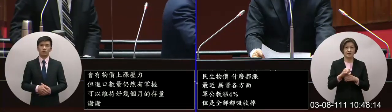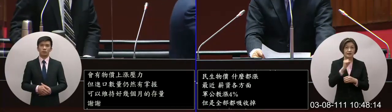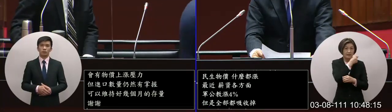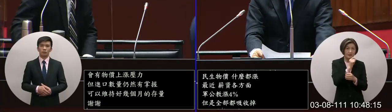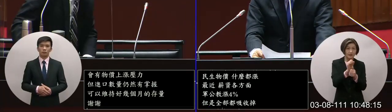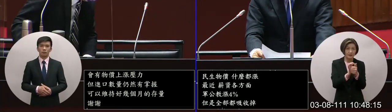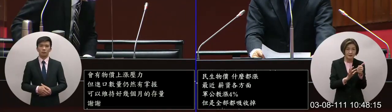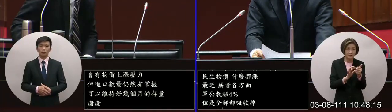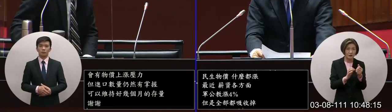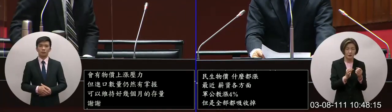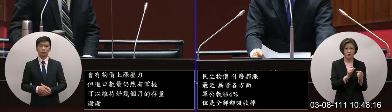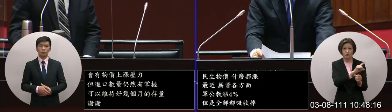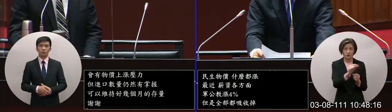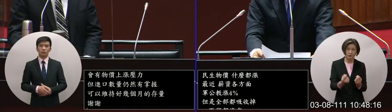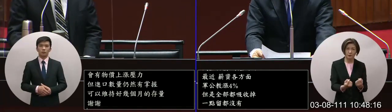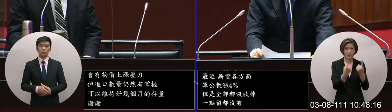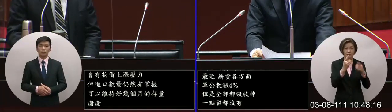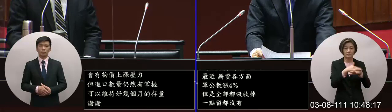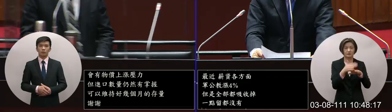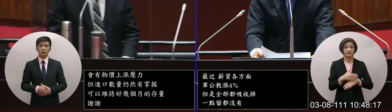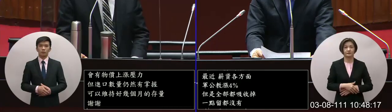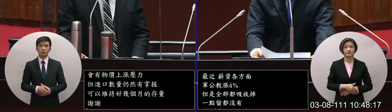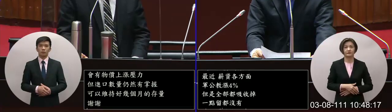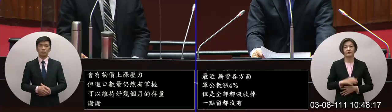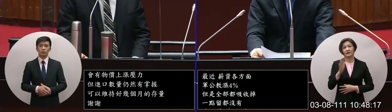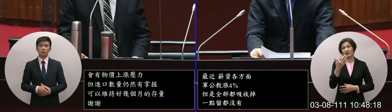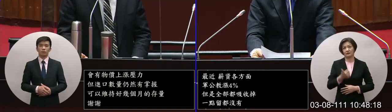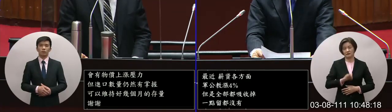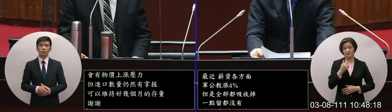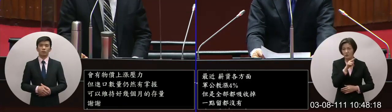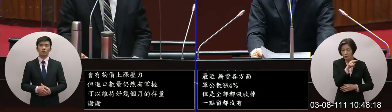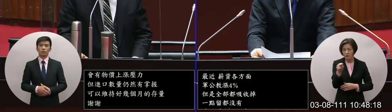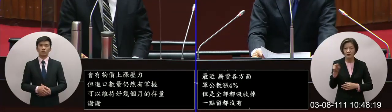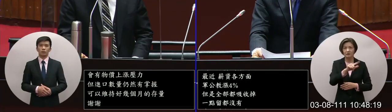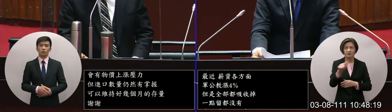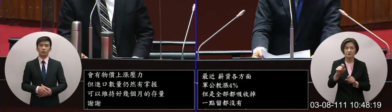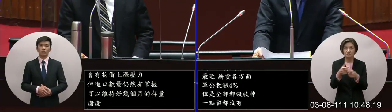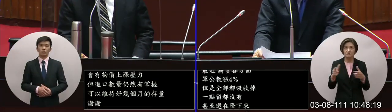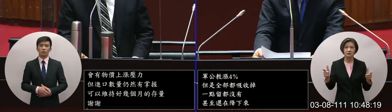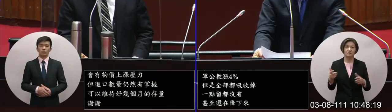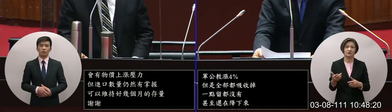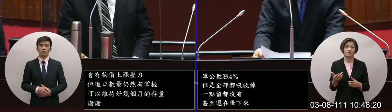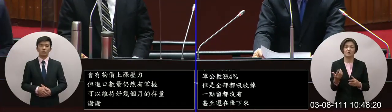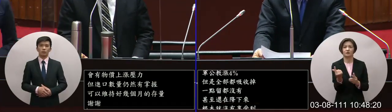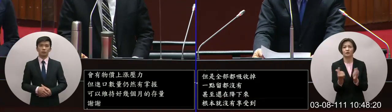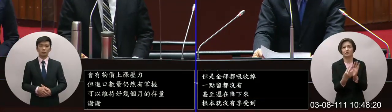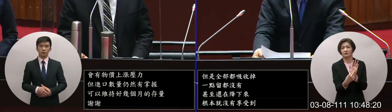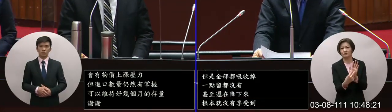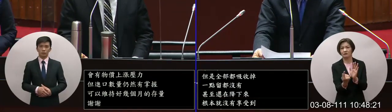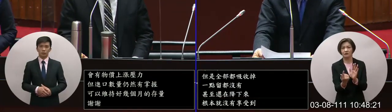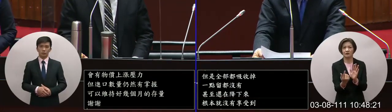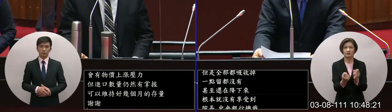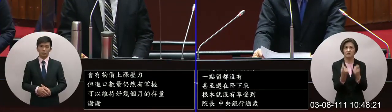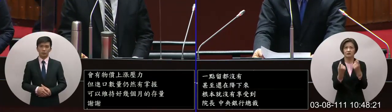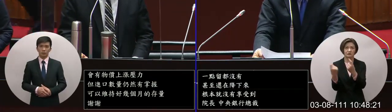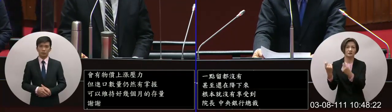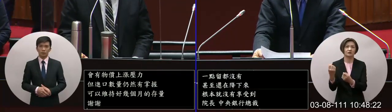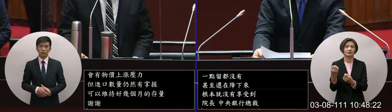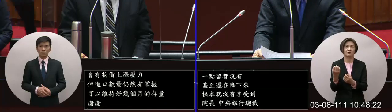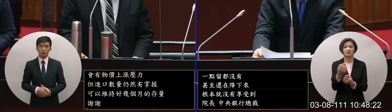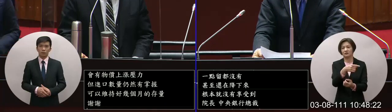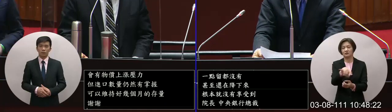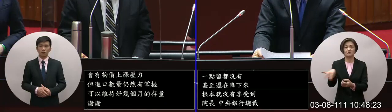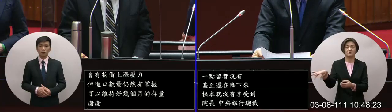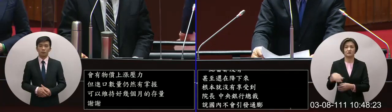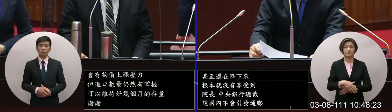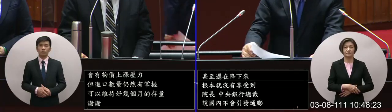膨，哦，那实际上多数的商品确实我刚刚所提的涨了很多了，而且国内物价